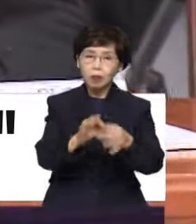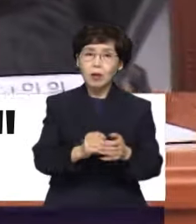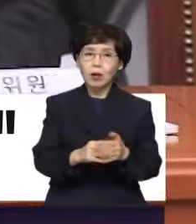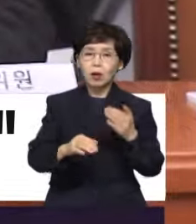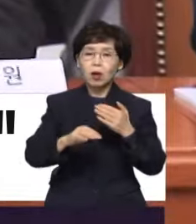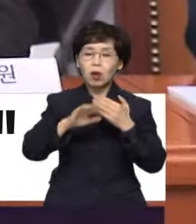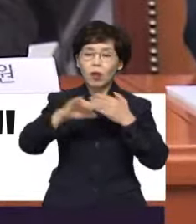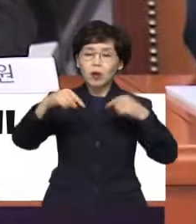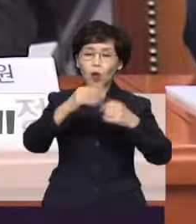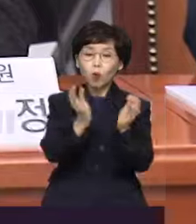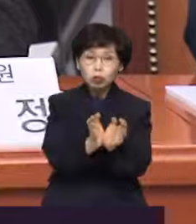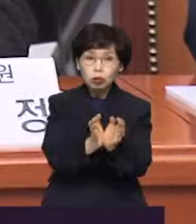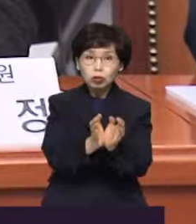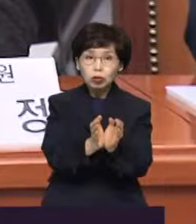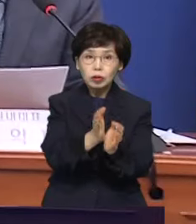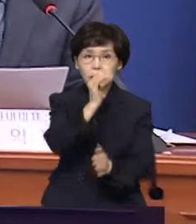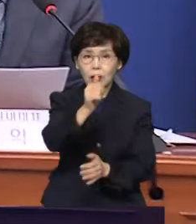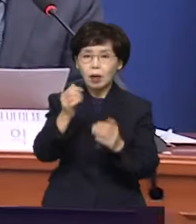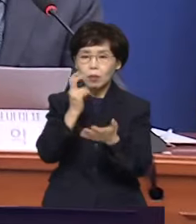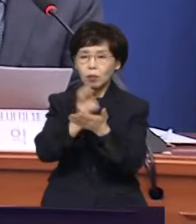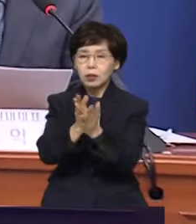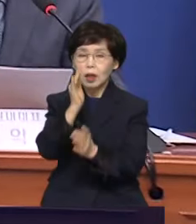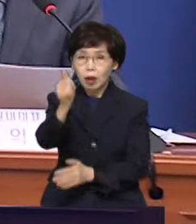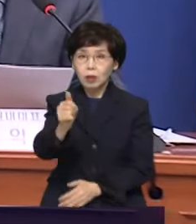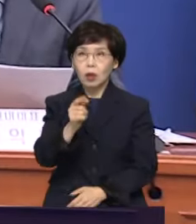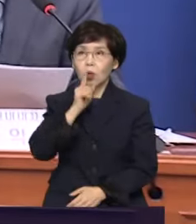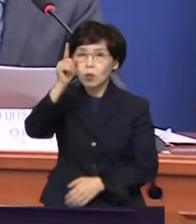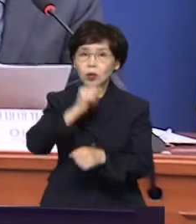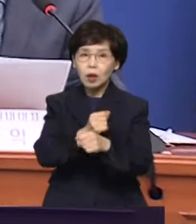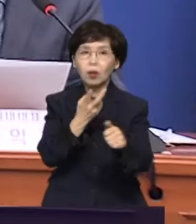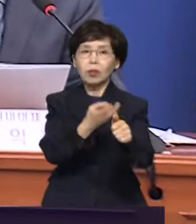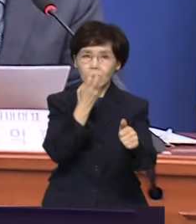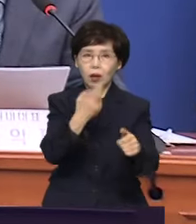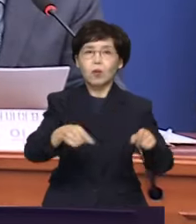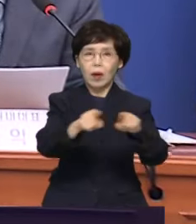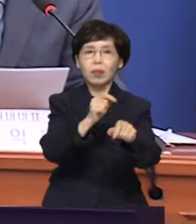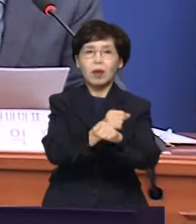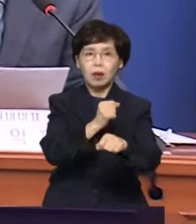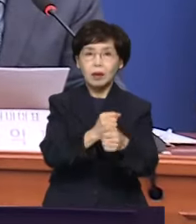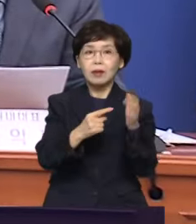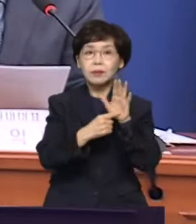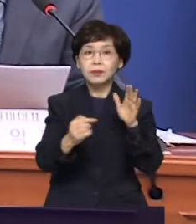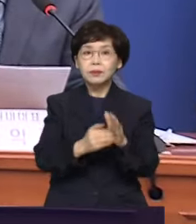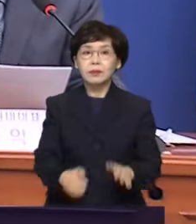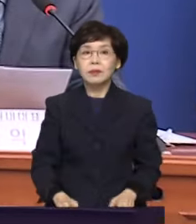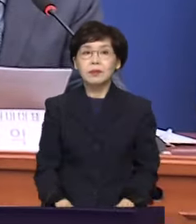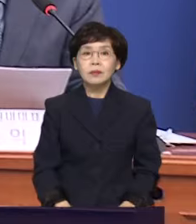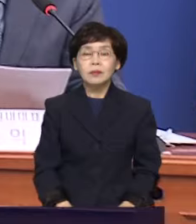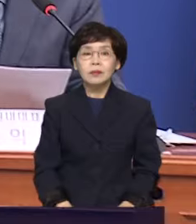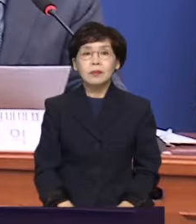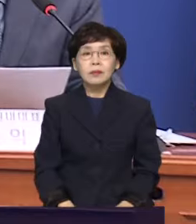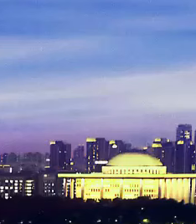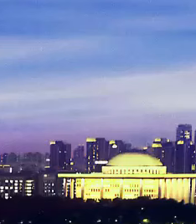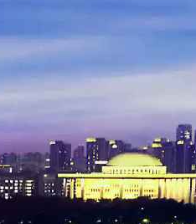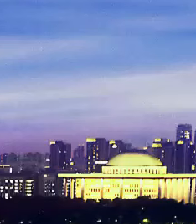외교부 법무부 장관 등을 고발하고 탄핵도 함께 추진하겠다고 밝혔습니다. SBS 장민성입니다.